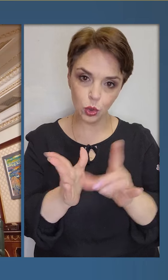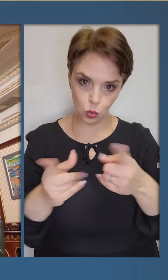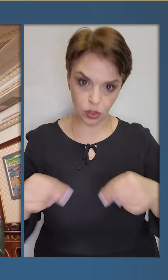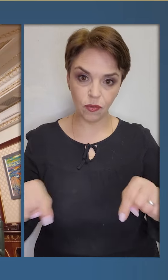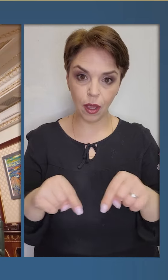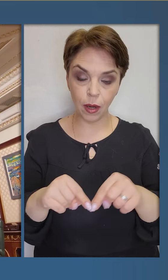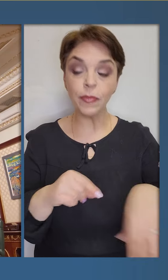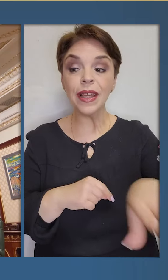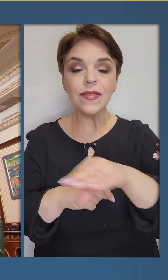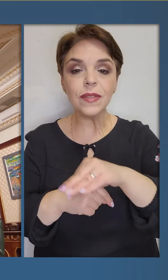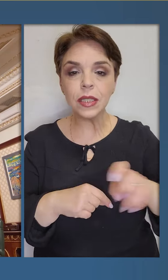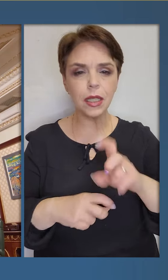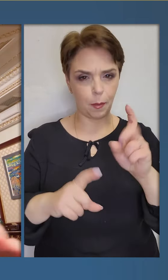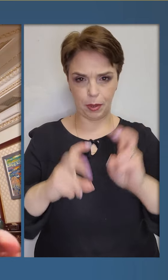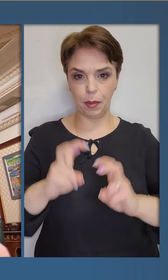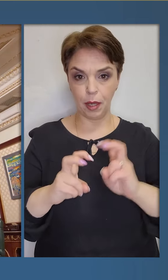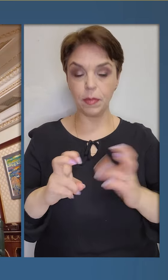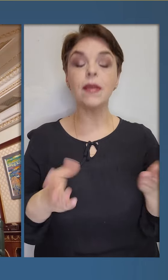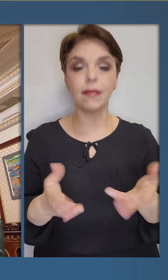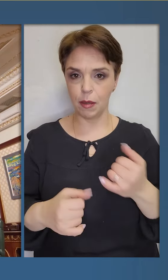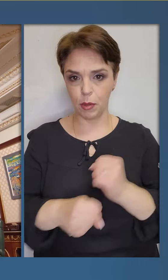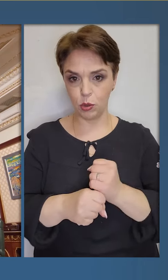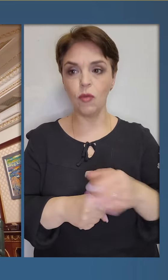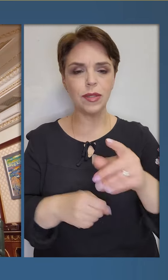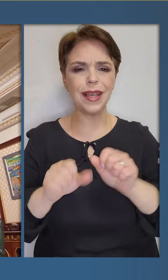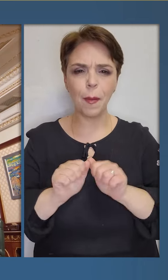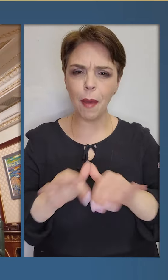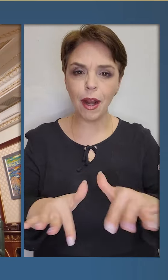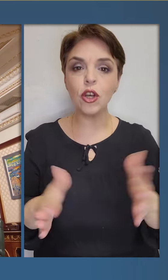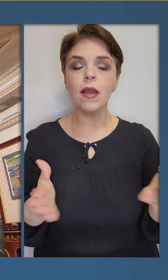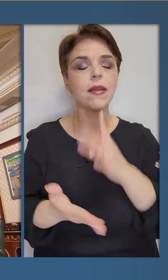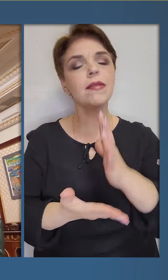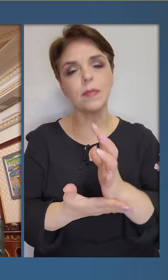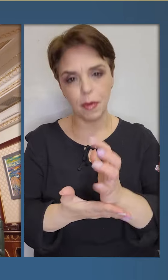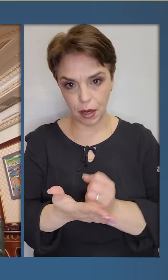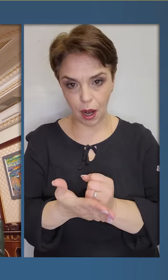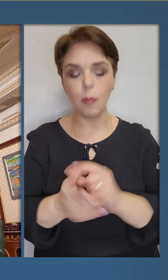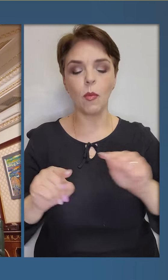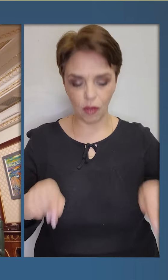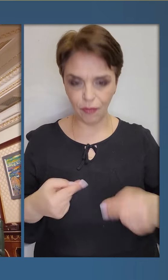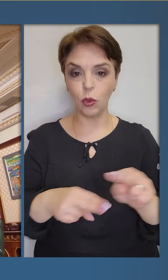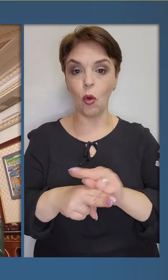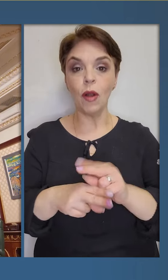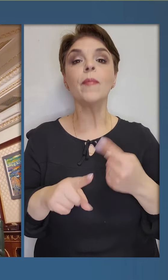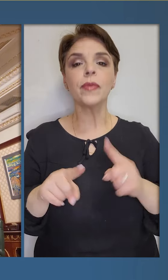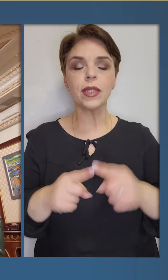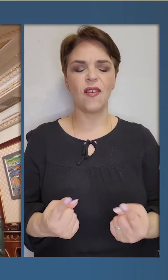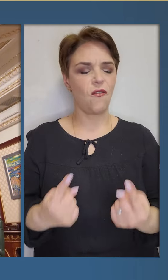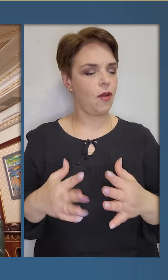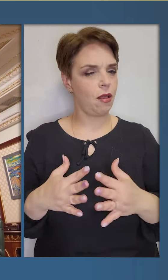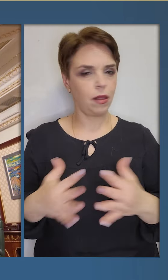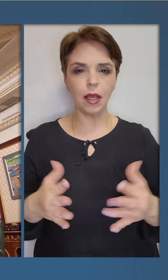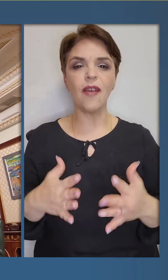енергетичної сфери усіх підприємств які працюють усіх мереж які зберігаємо Та відновлюємо